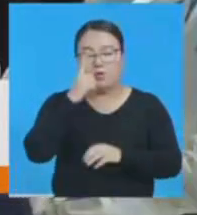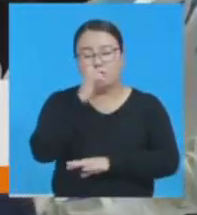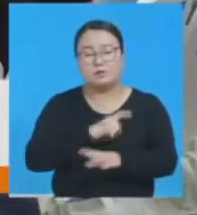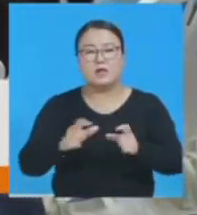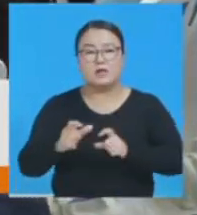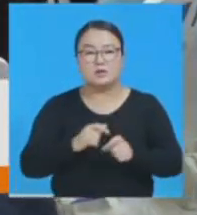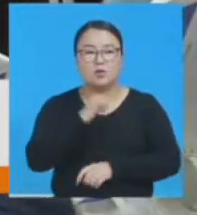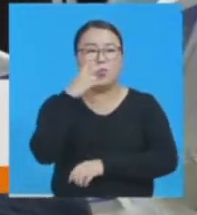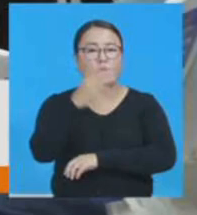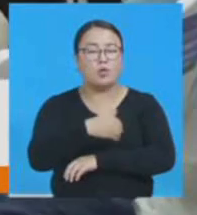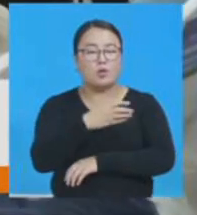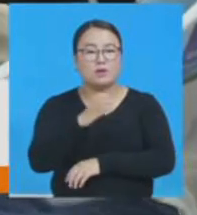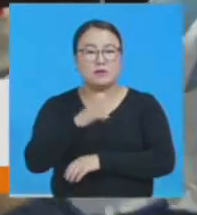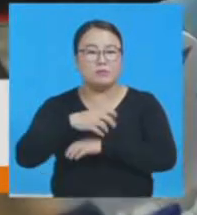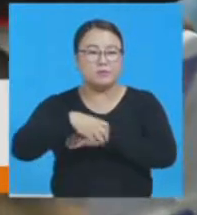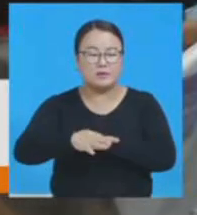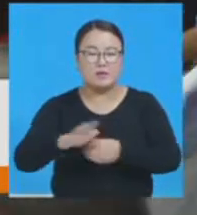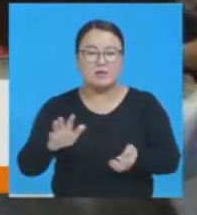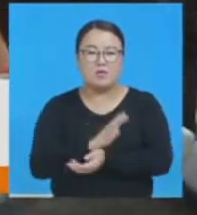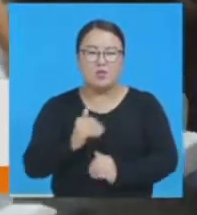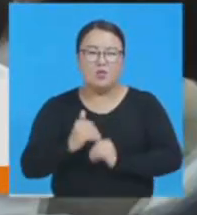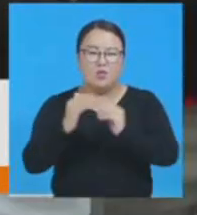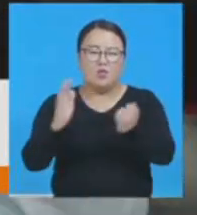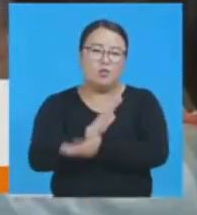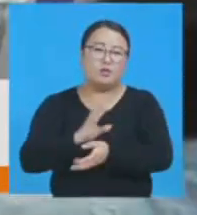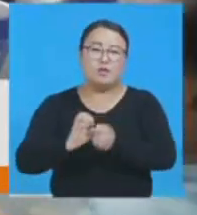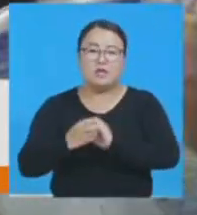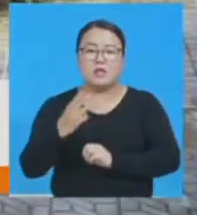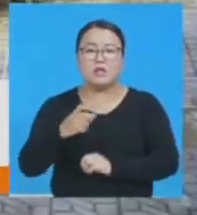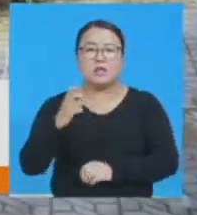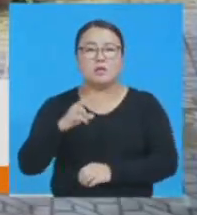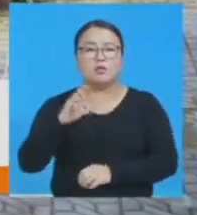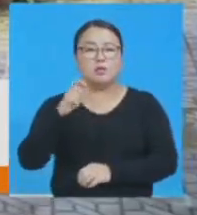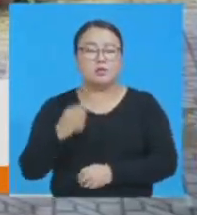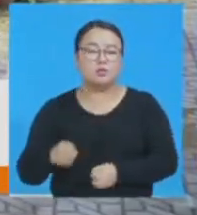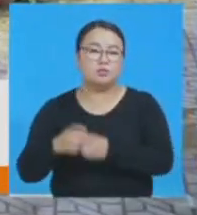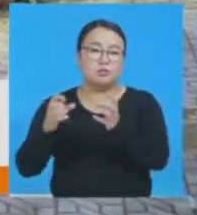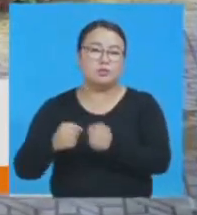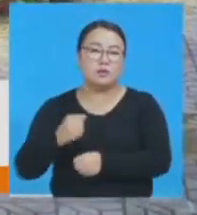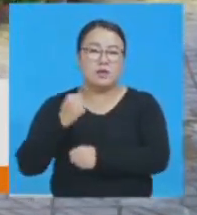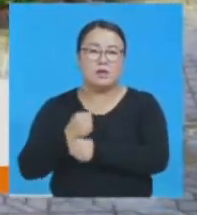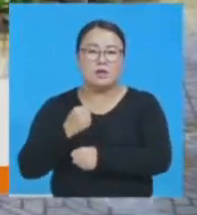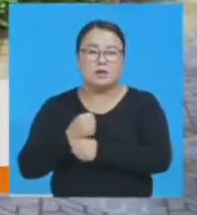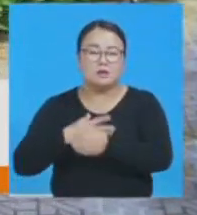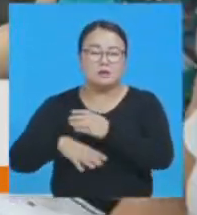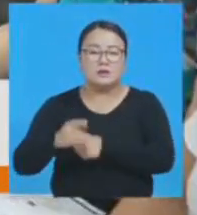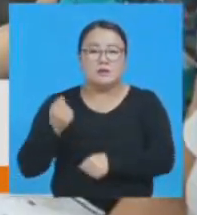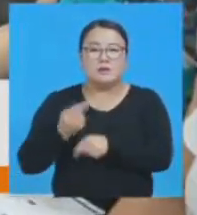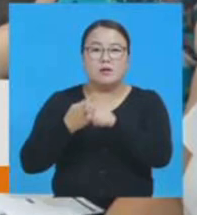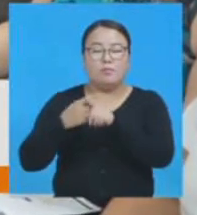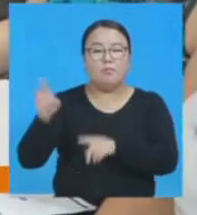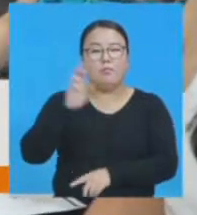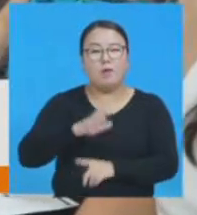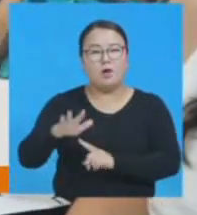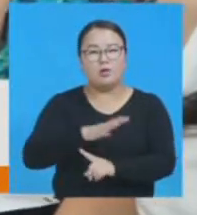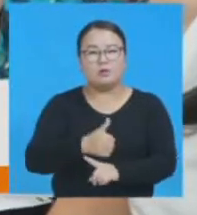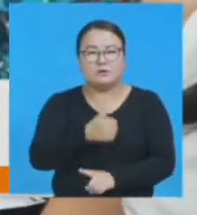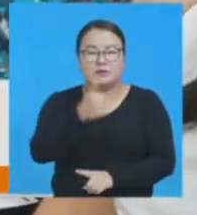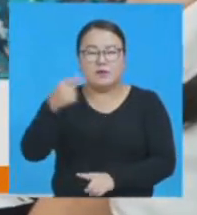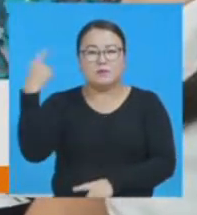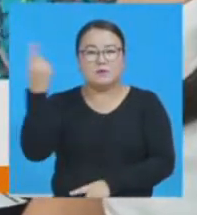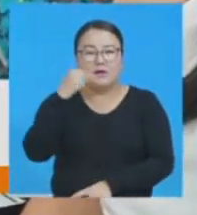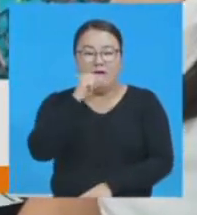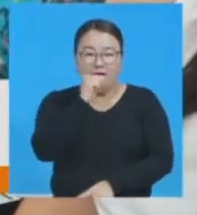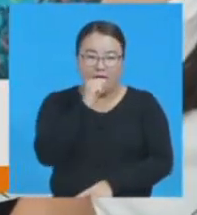уул уурхайн салбарын хөгжлийг урагшлуулахын зэрэгцээ дэд бүтцийн бүтээн байгуулалтын далайцыг нэмэгдүүлэх, байгаль орчин дээлтэй эрчим хүч